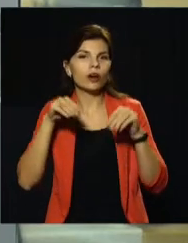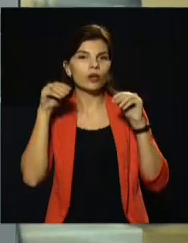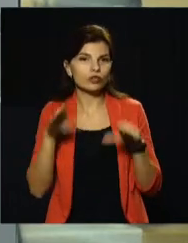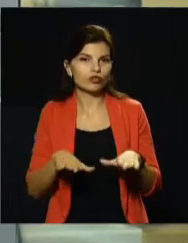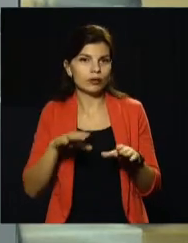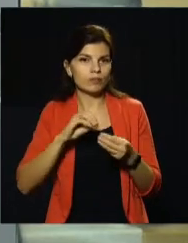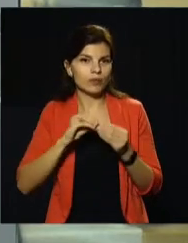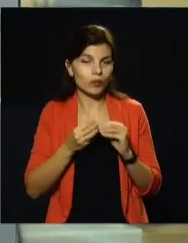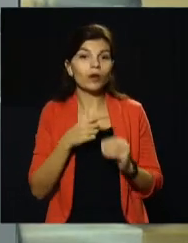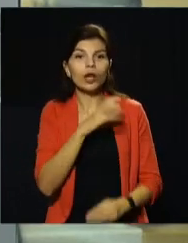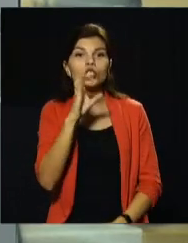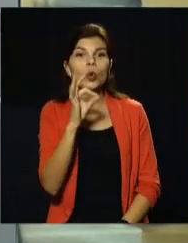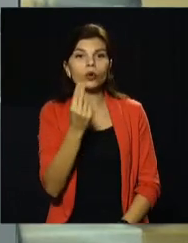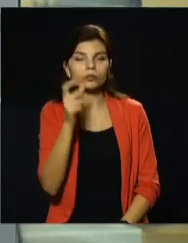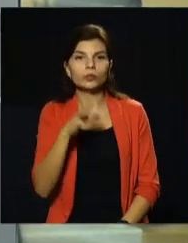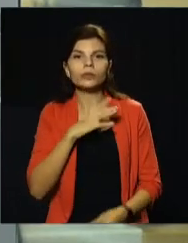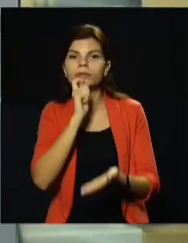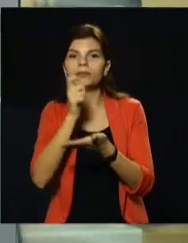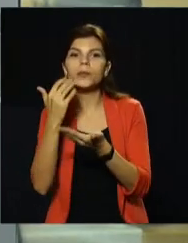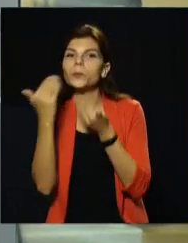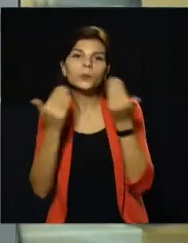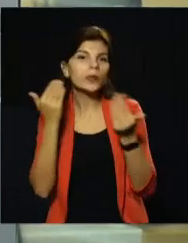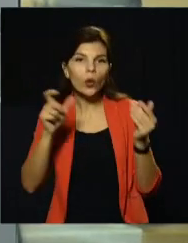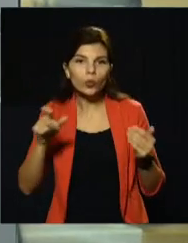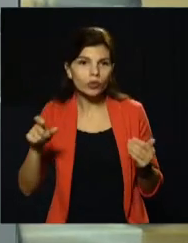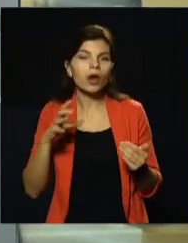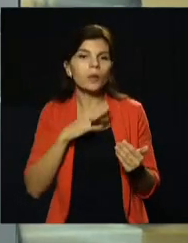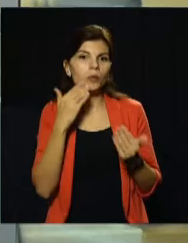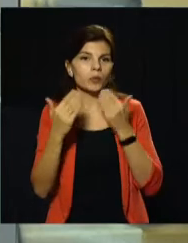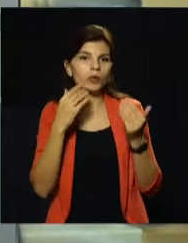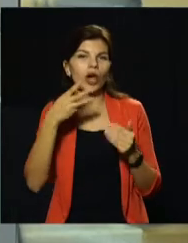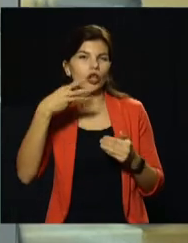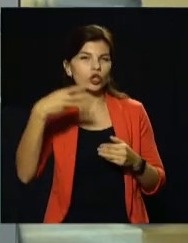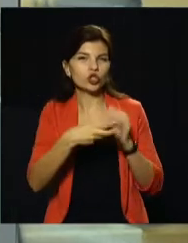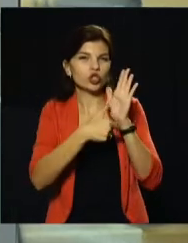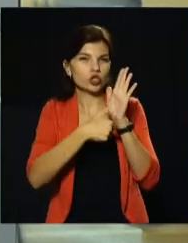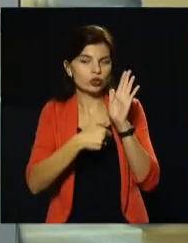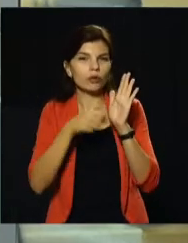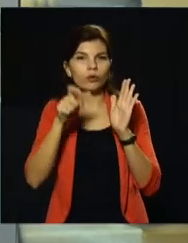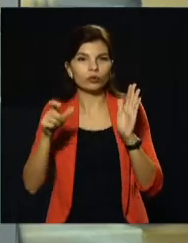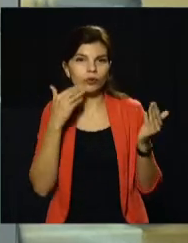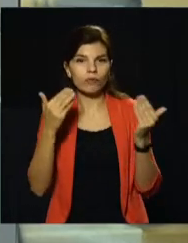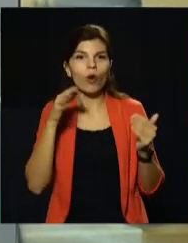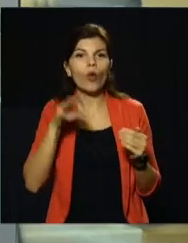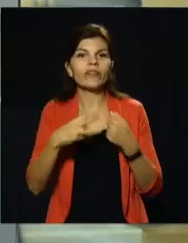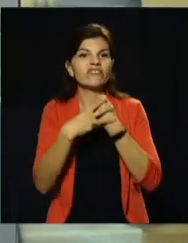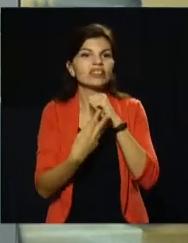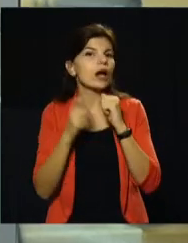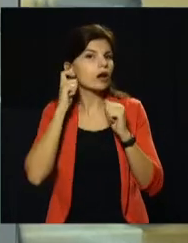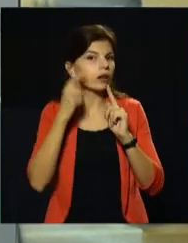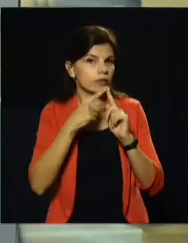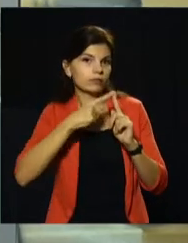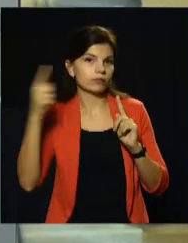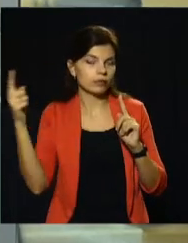соціологи поцікавилися у мешканців регіону. Загалом опитали 3600 респондентів від 18 років.